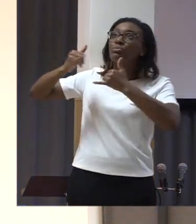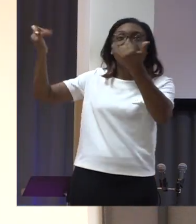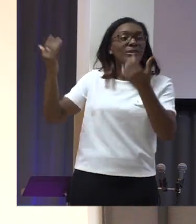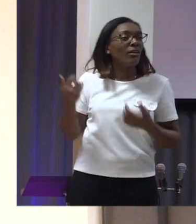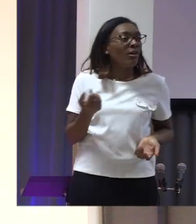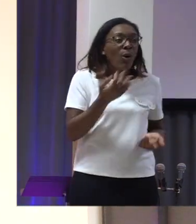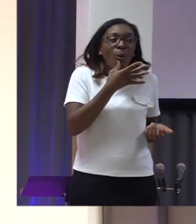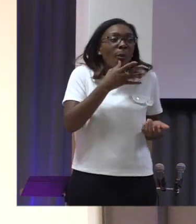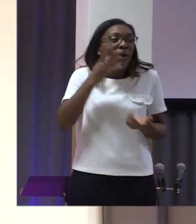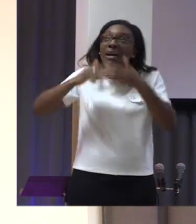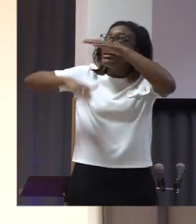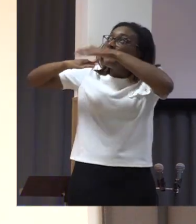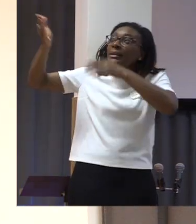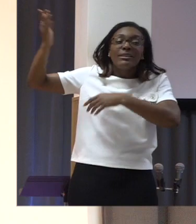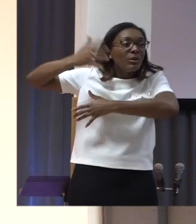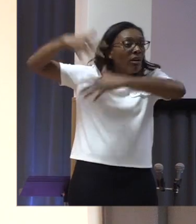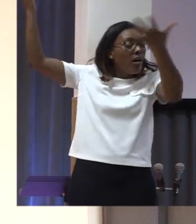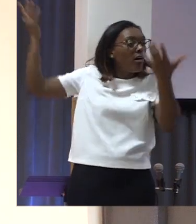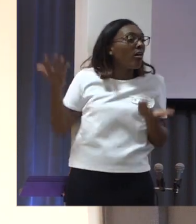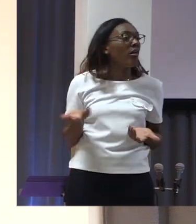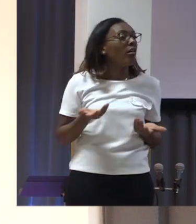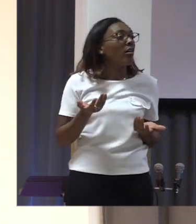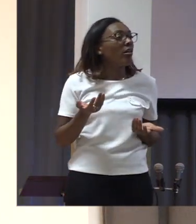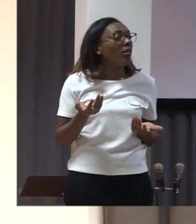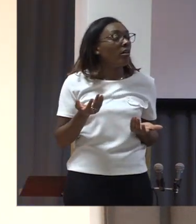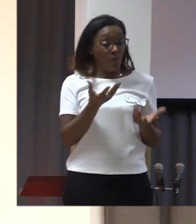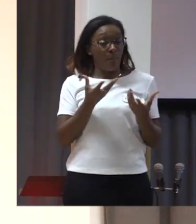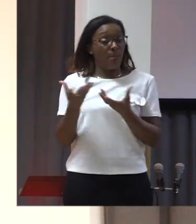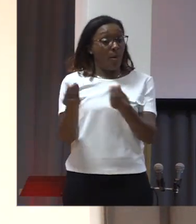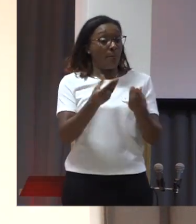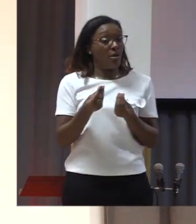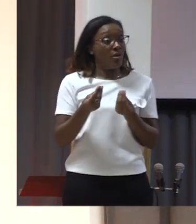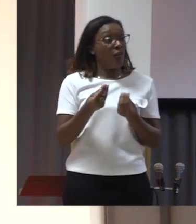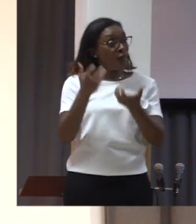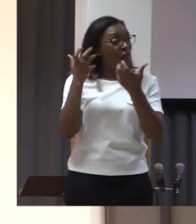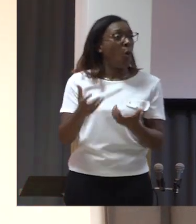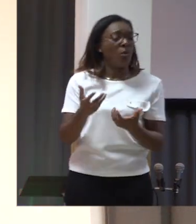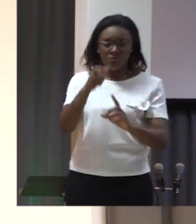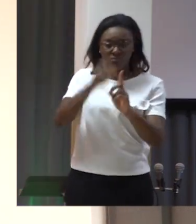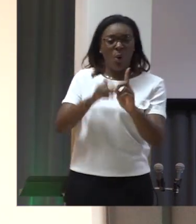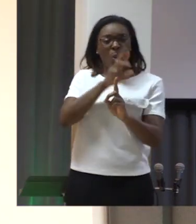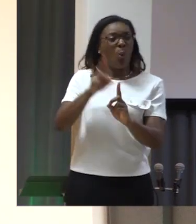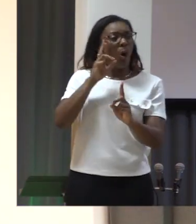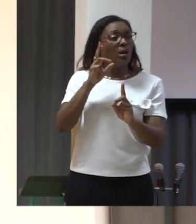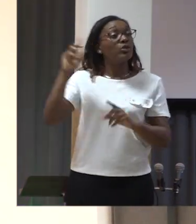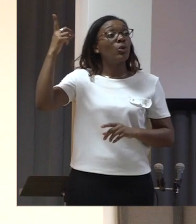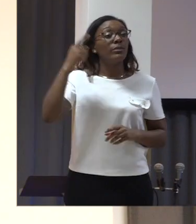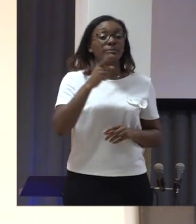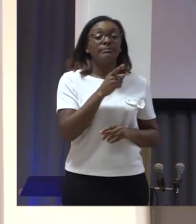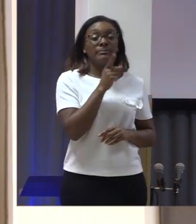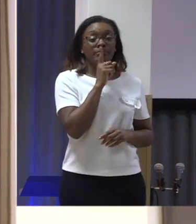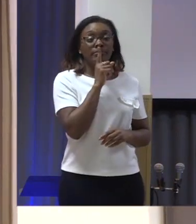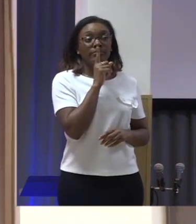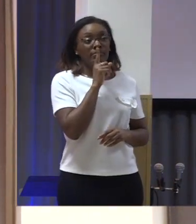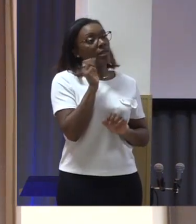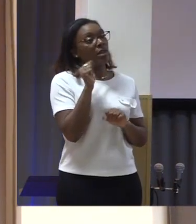pouvons pas le limiter. Ils ont voulu faire un choix. Dieu a accepté le choix et nous